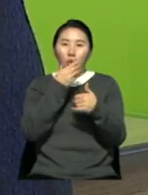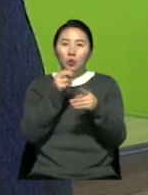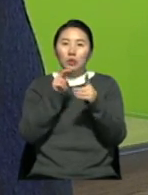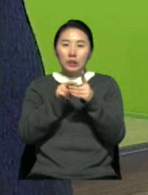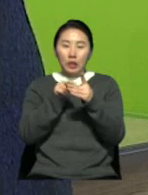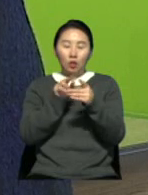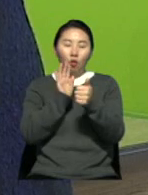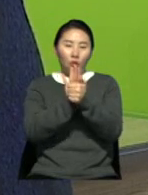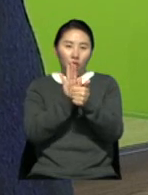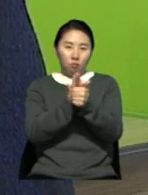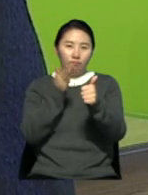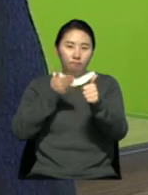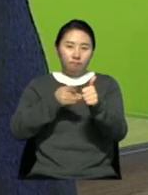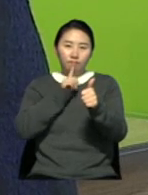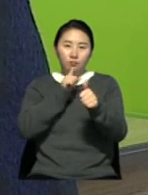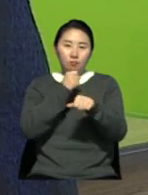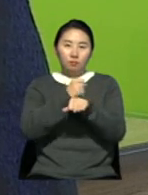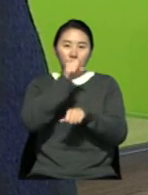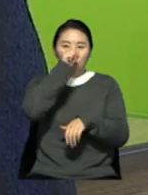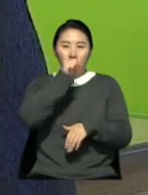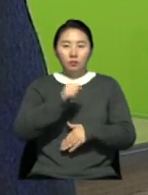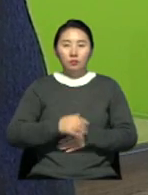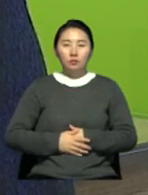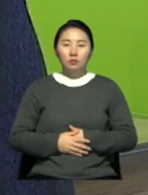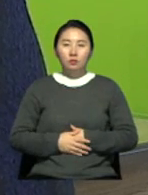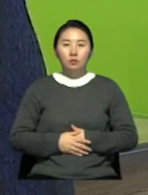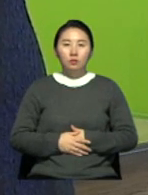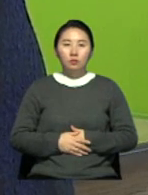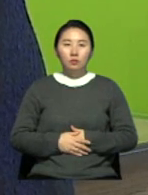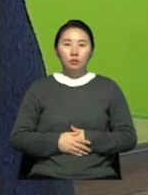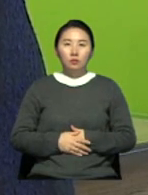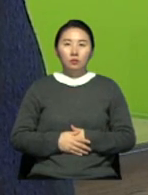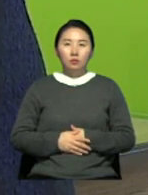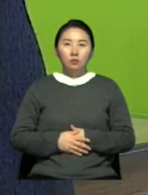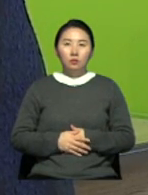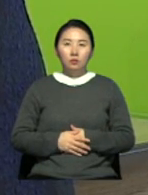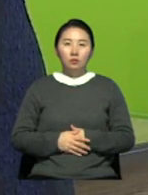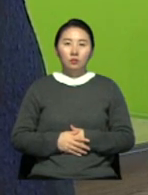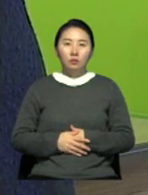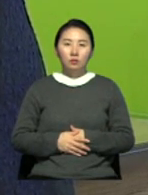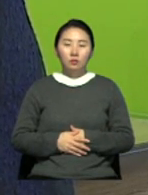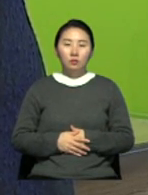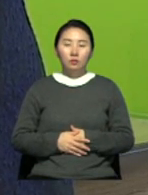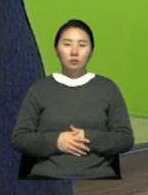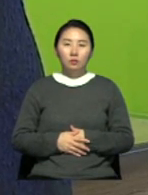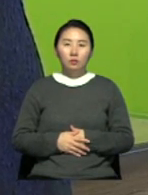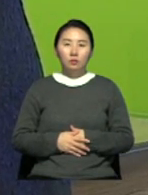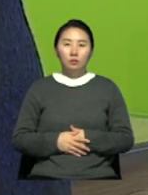도움을 요청하는 것도 좋을 것 같습니다 딜라이트 서울 경기 케이블 tv 이재용 입니다